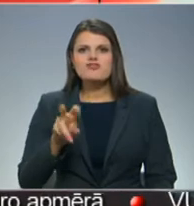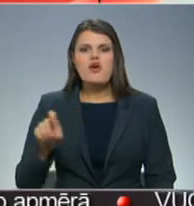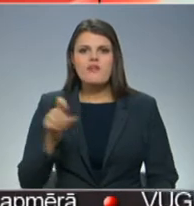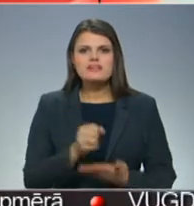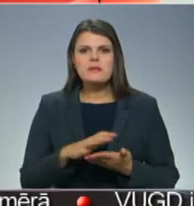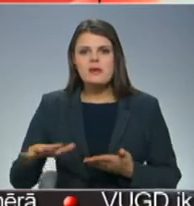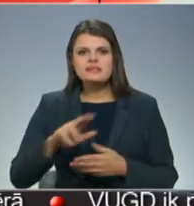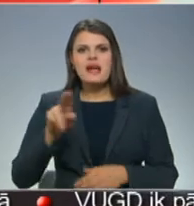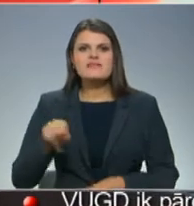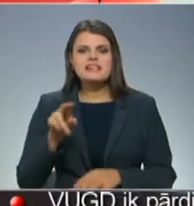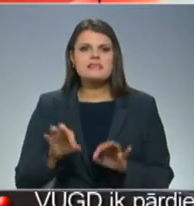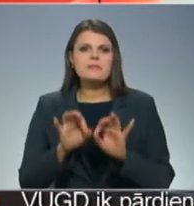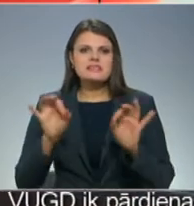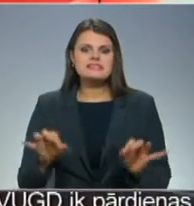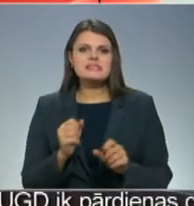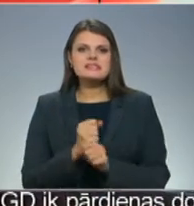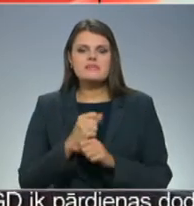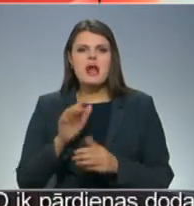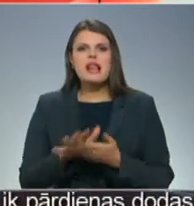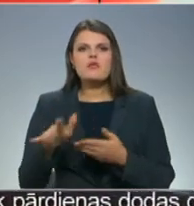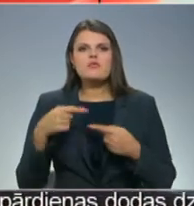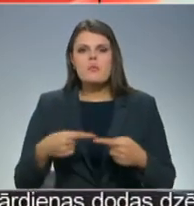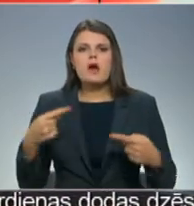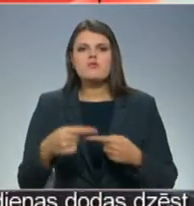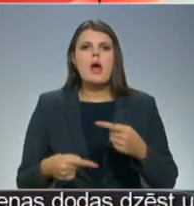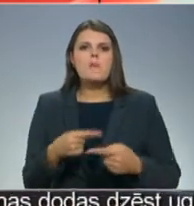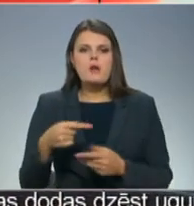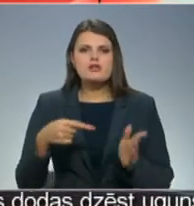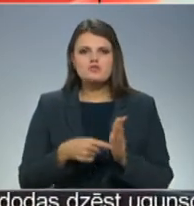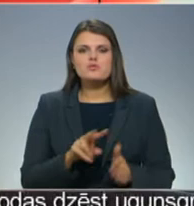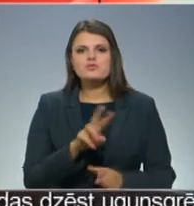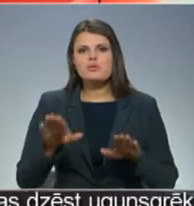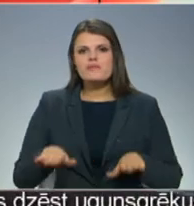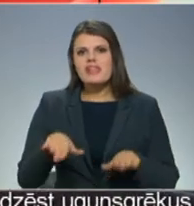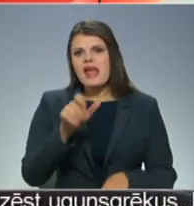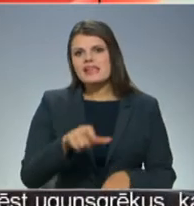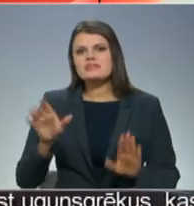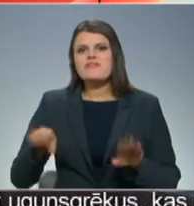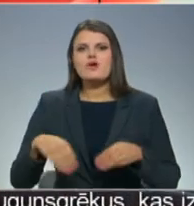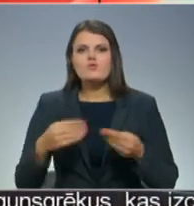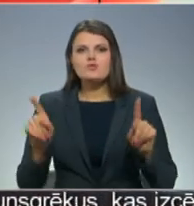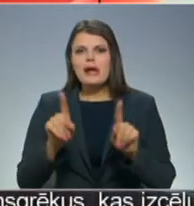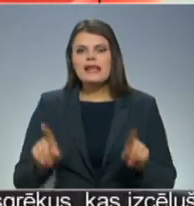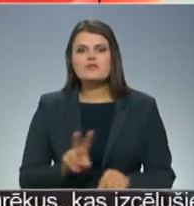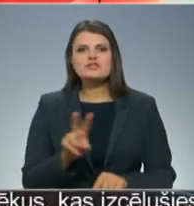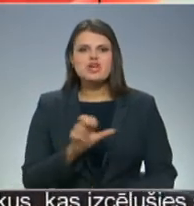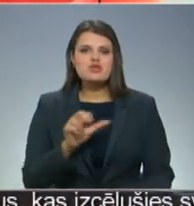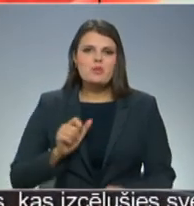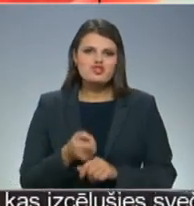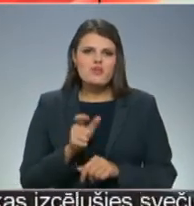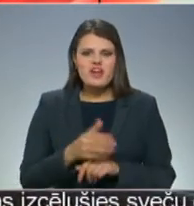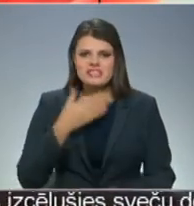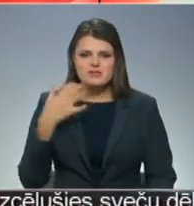lietoto mantu apmaiņas punkts, kur vietējie iedzīvotāji var nodot lietas, kas pašiem vairs nav vajadzīgas. Turpina Latgales